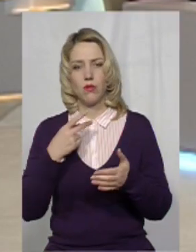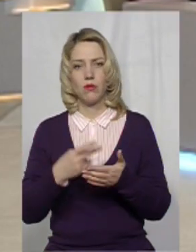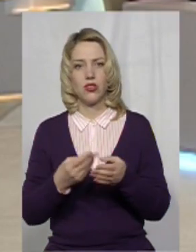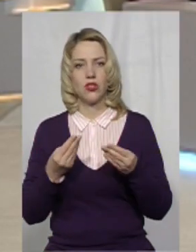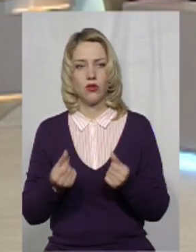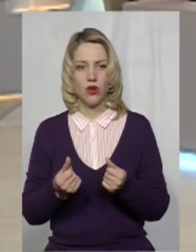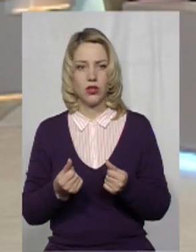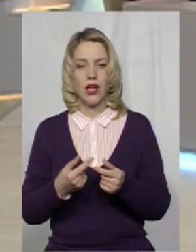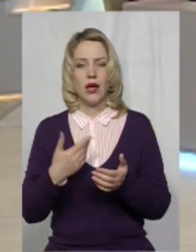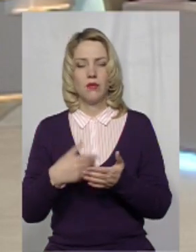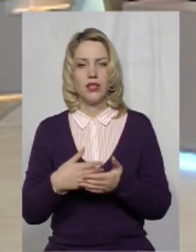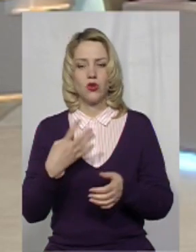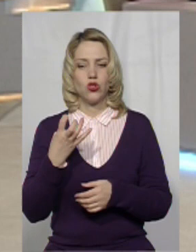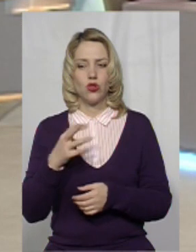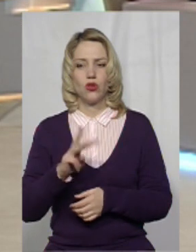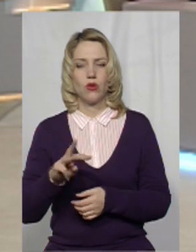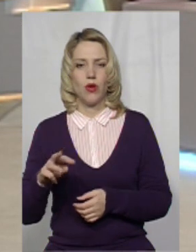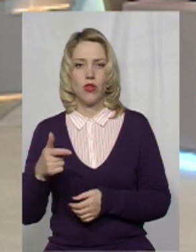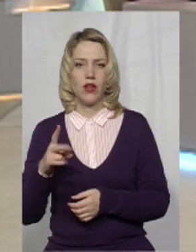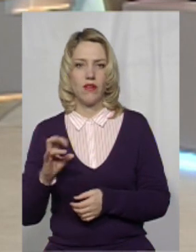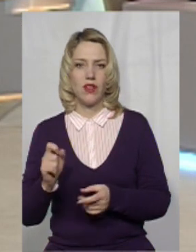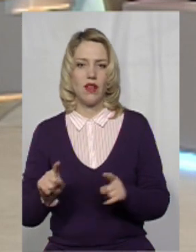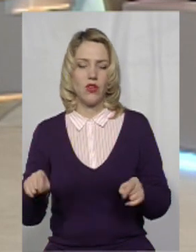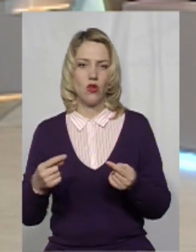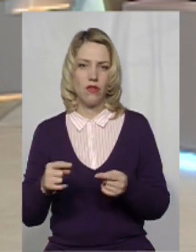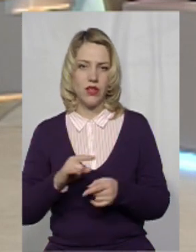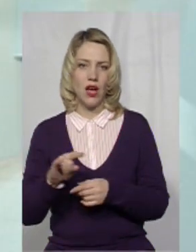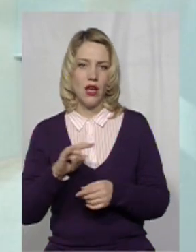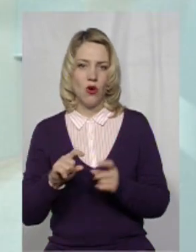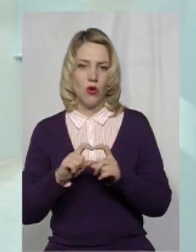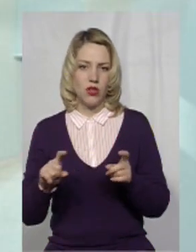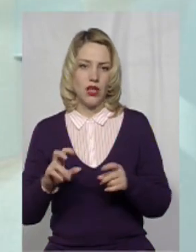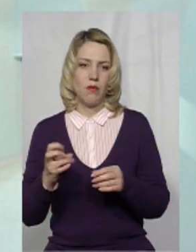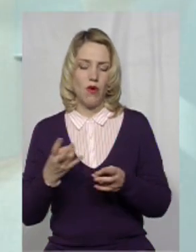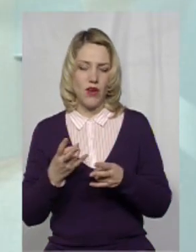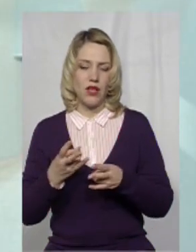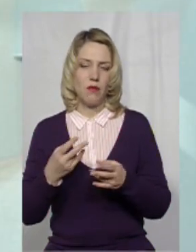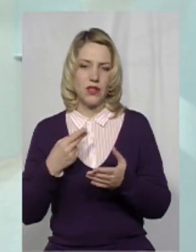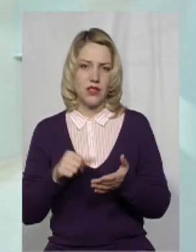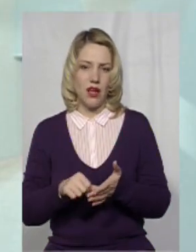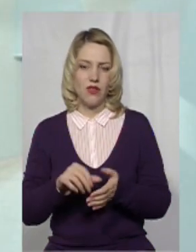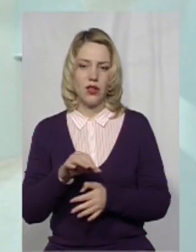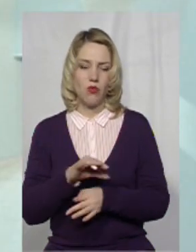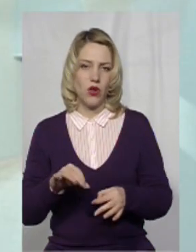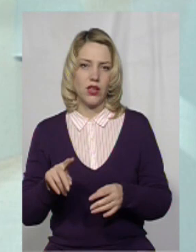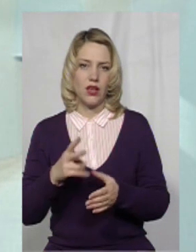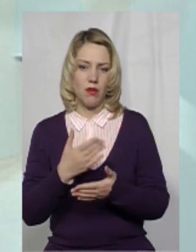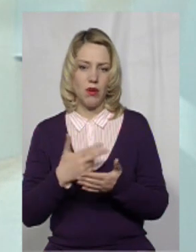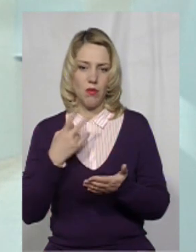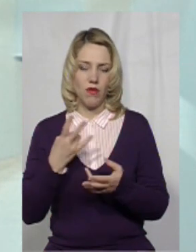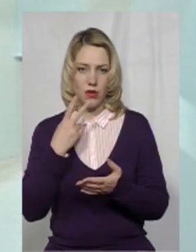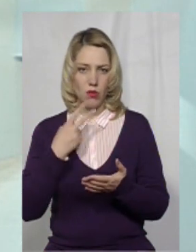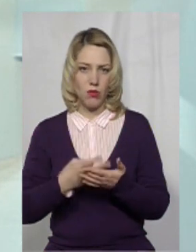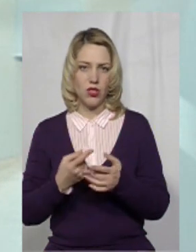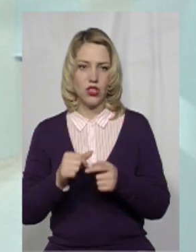передбачені кошти близько 400 мільйонів гривень на відновлення аеропорта, але ми повинні предоставити проект, яким ми його бачимо. І сам проект коштує